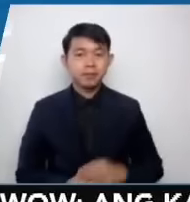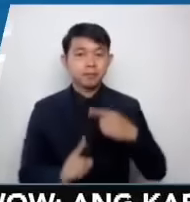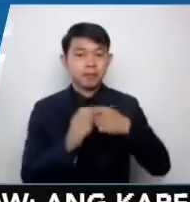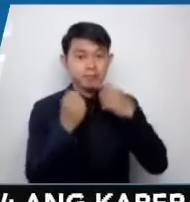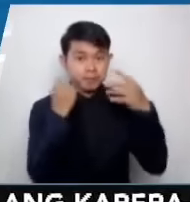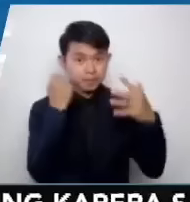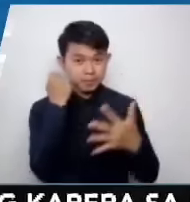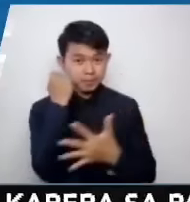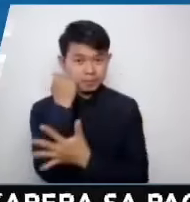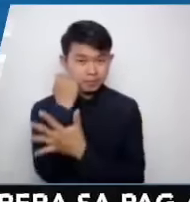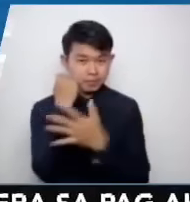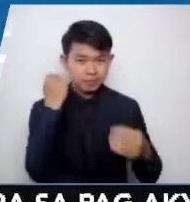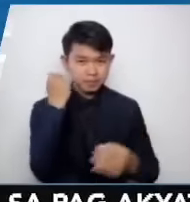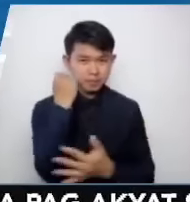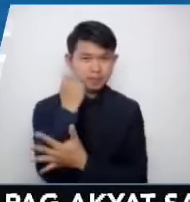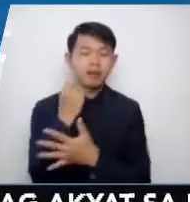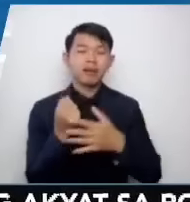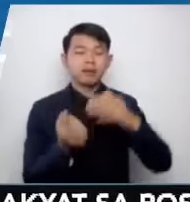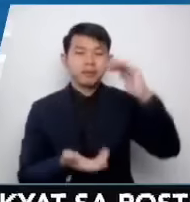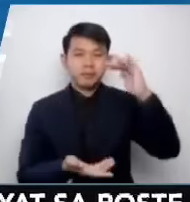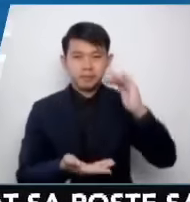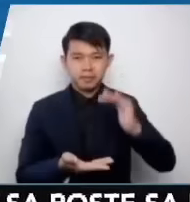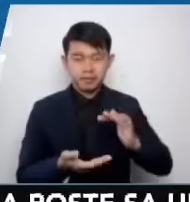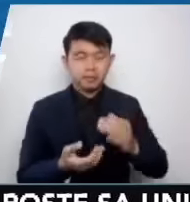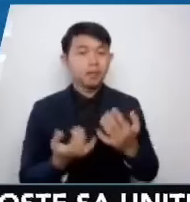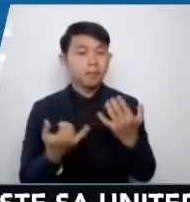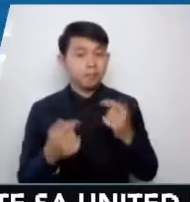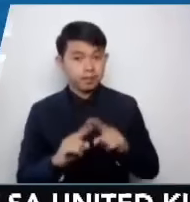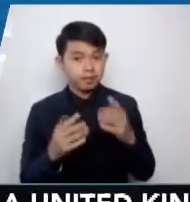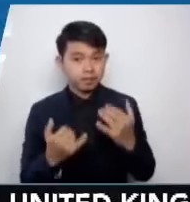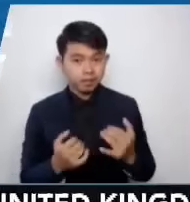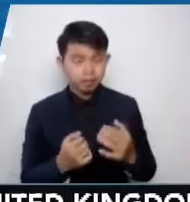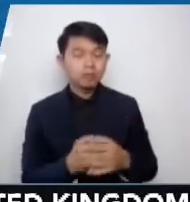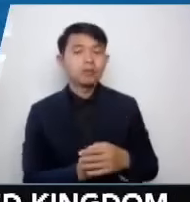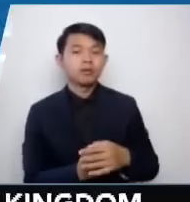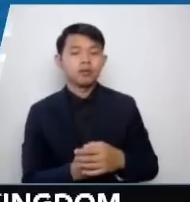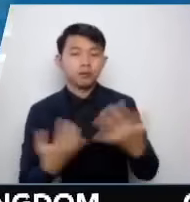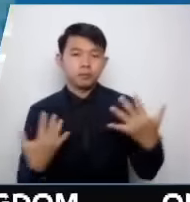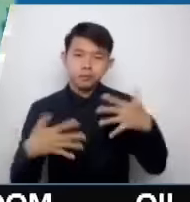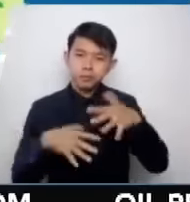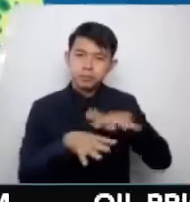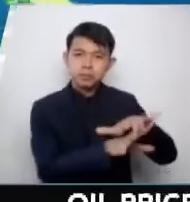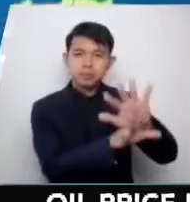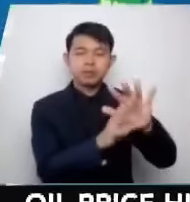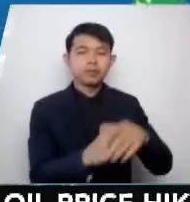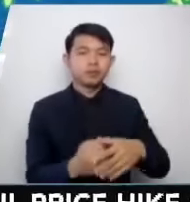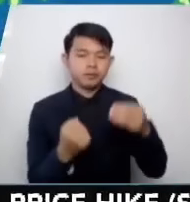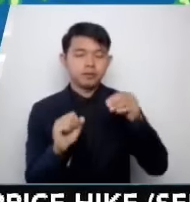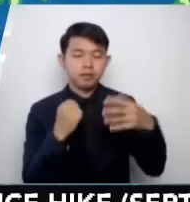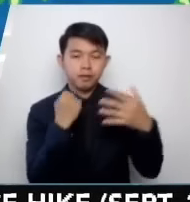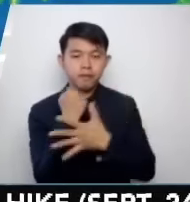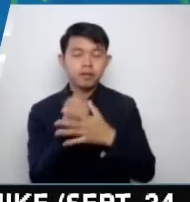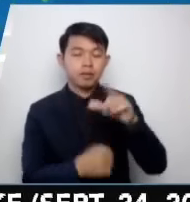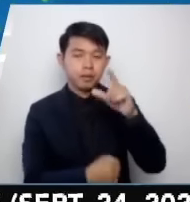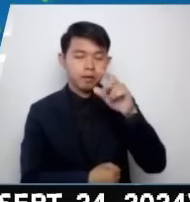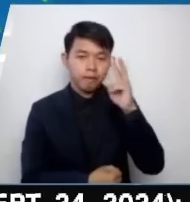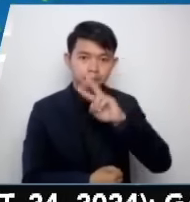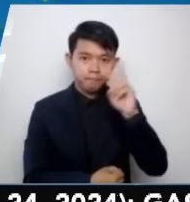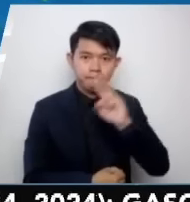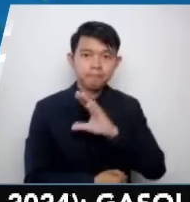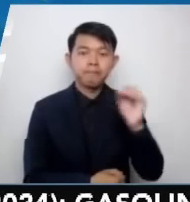Easterlies ang nakakaapekto ngayon sa silangang bahagi ng Visayas at Mindanao. Sa mga susunod na oras, may chance pa rin